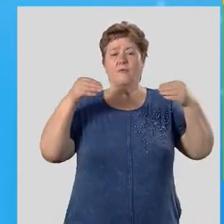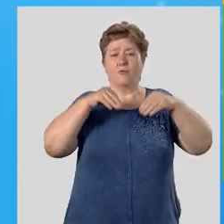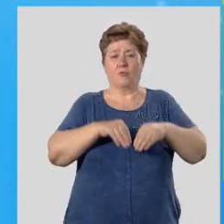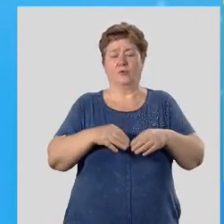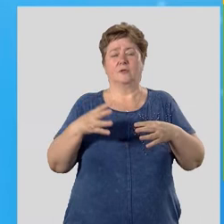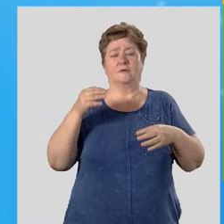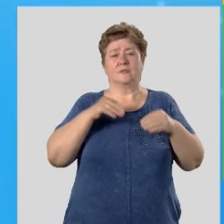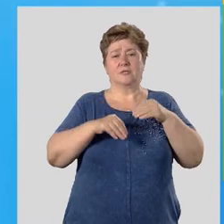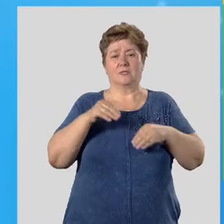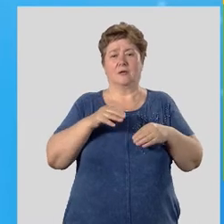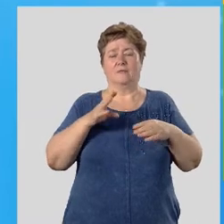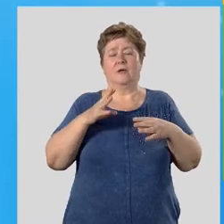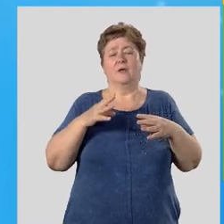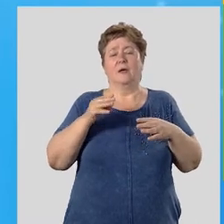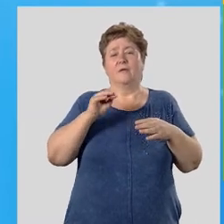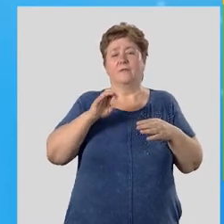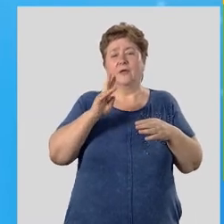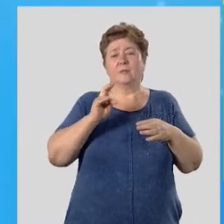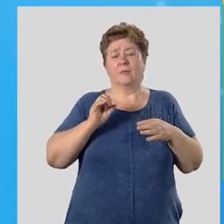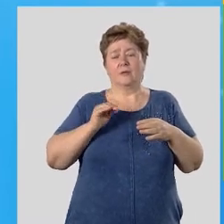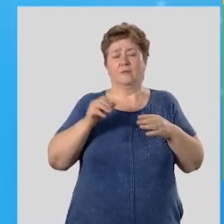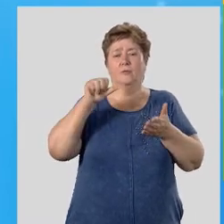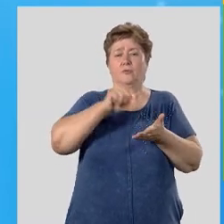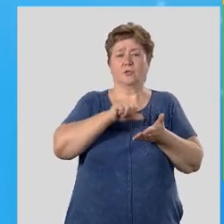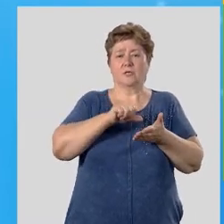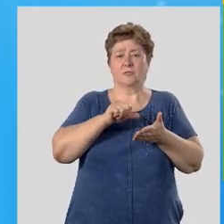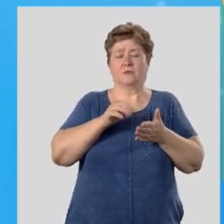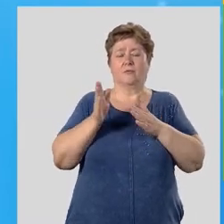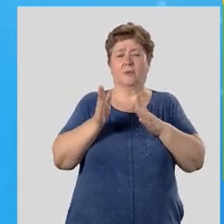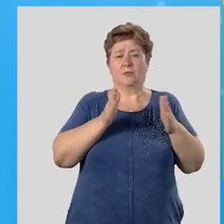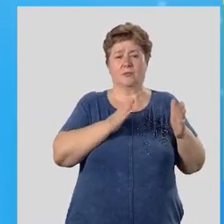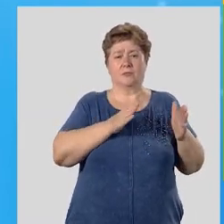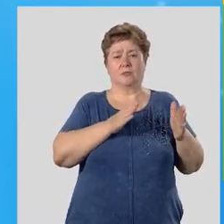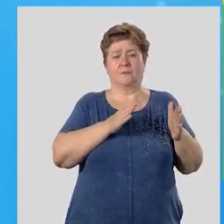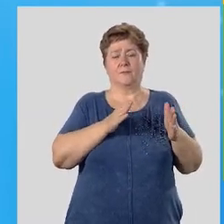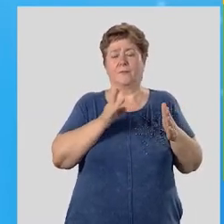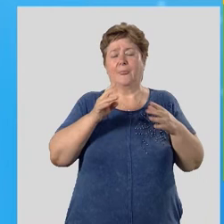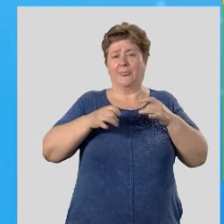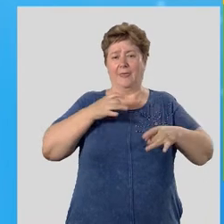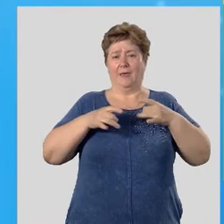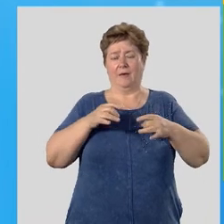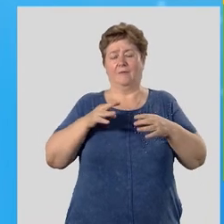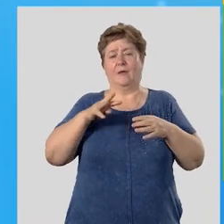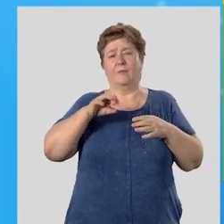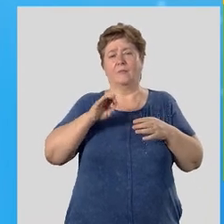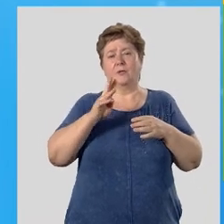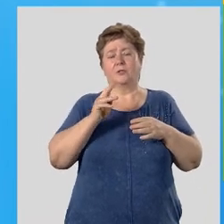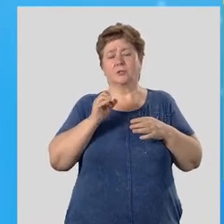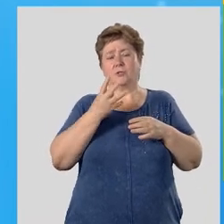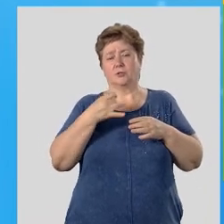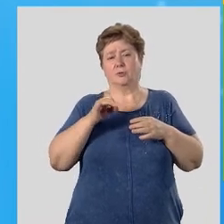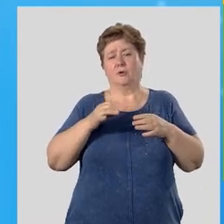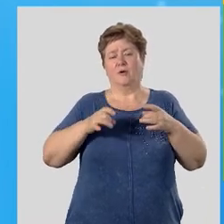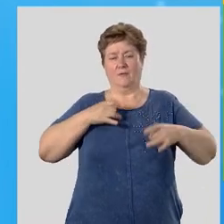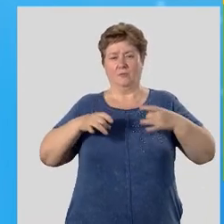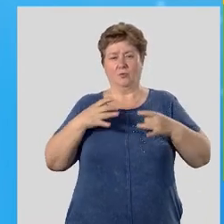входит в состав ферментов, участвует в процессе нервно-мышечной